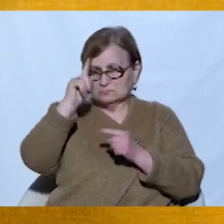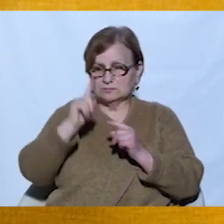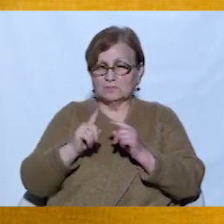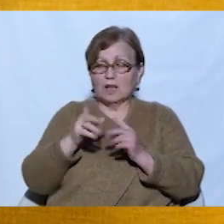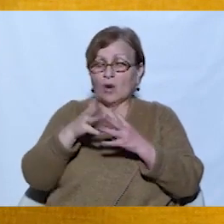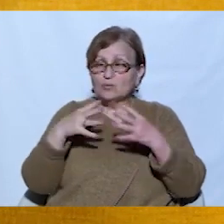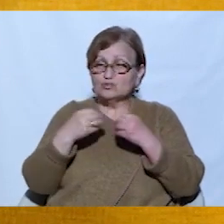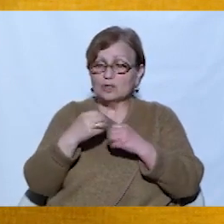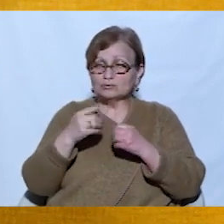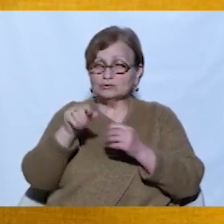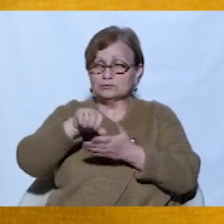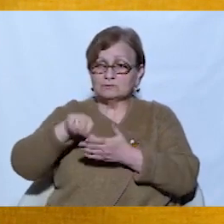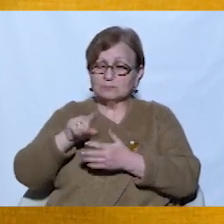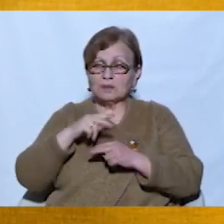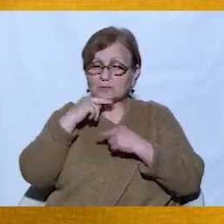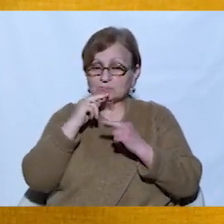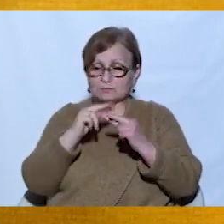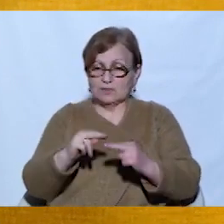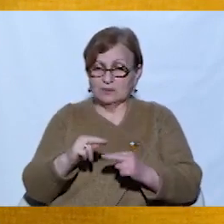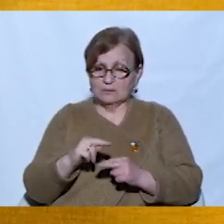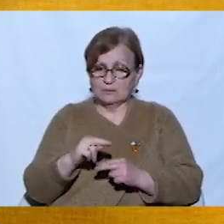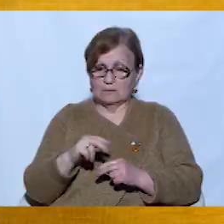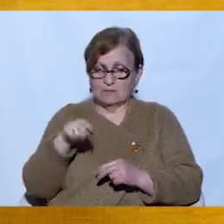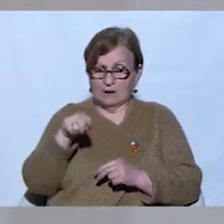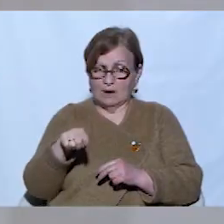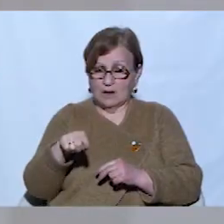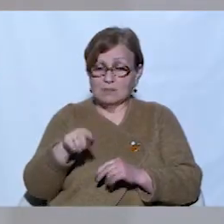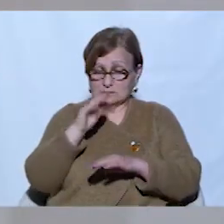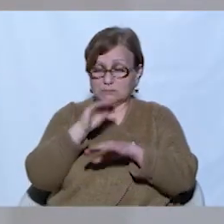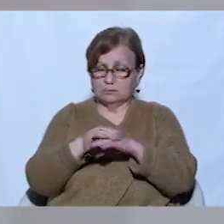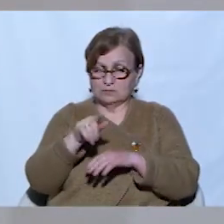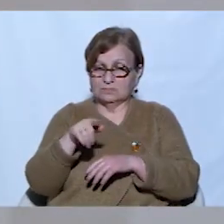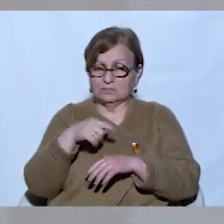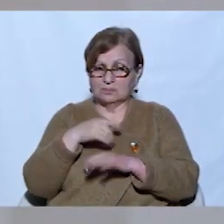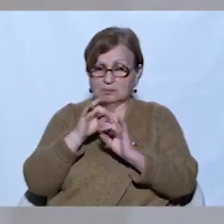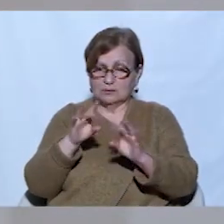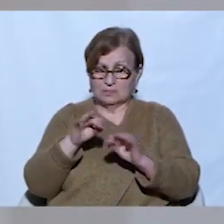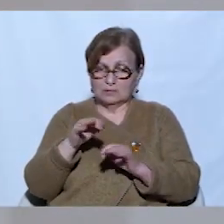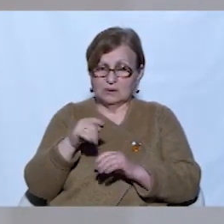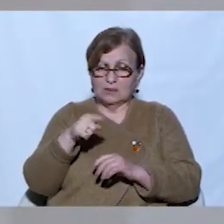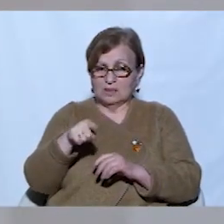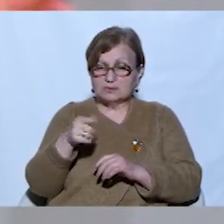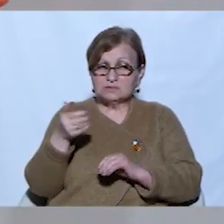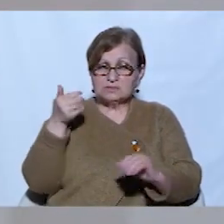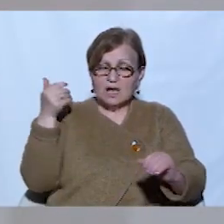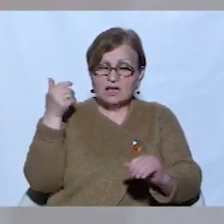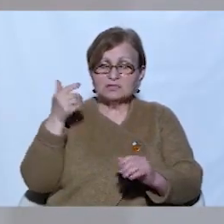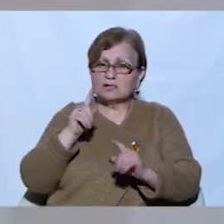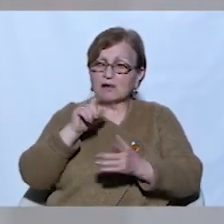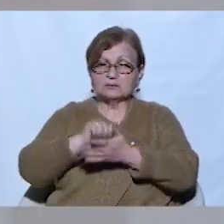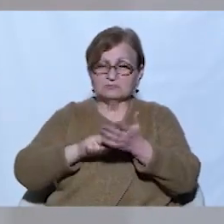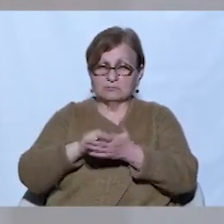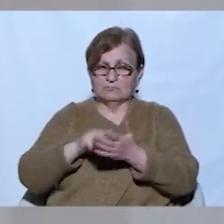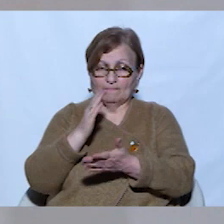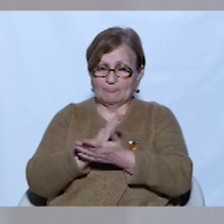მიაქციონ ოჯახის წევრებმა განსაკუთრებული ყურადღება? აი ეს ფაქტორები ძალიან მაგალითი ძალიან კარგად მოიყვანეთ, ხო? წინაპირობა, ანუ რაღაცა მიზეზი,